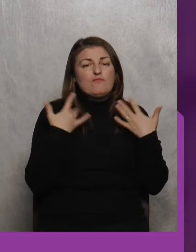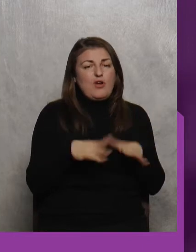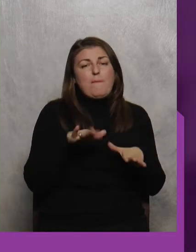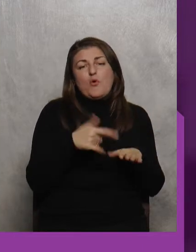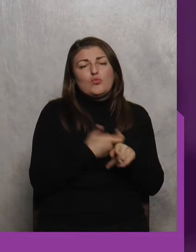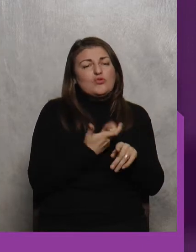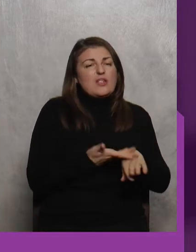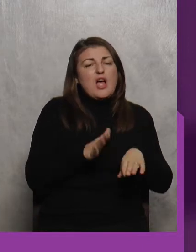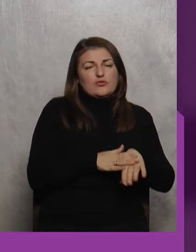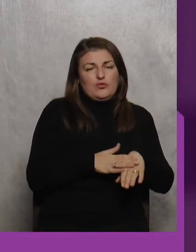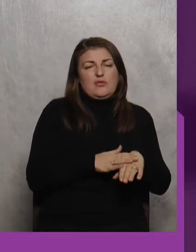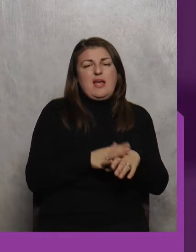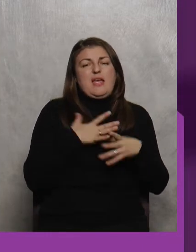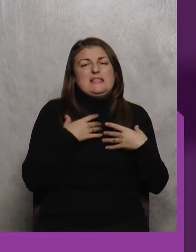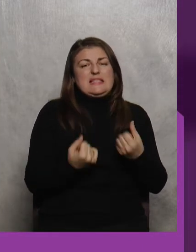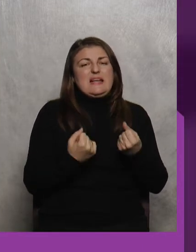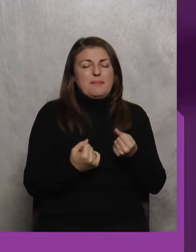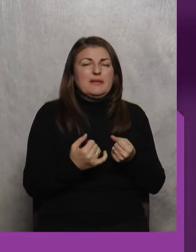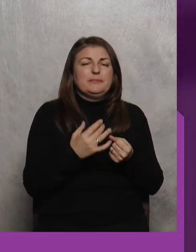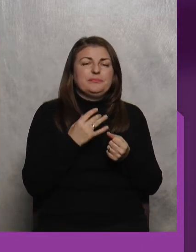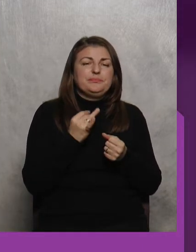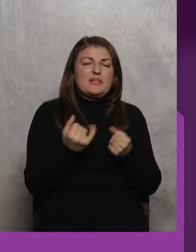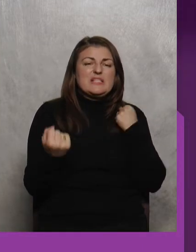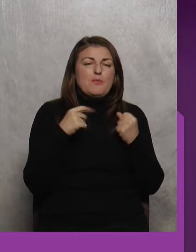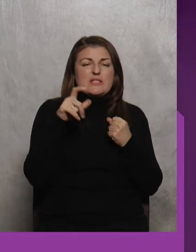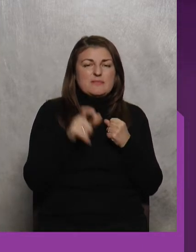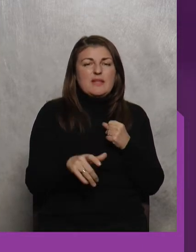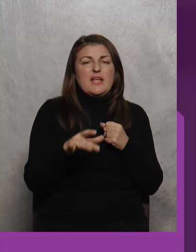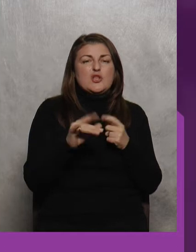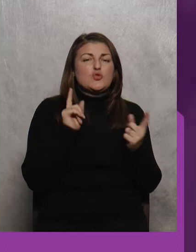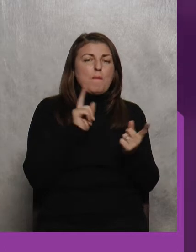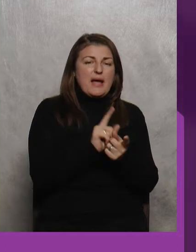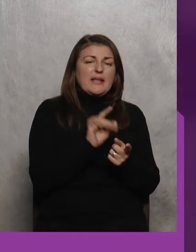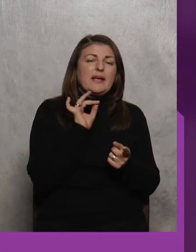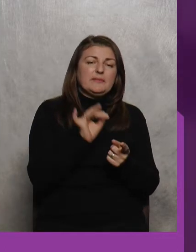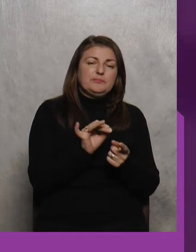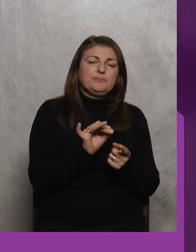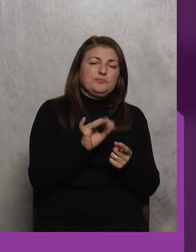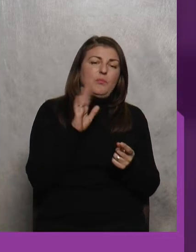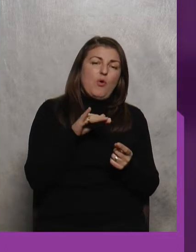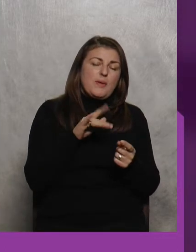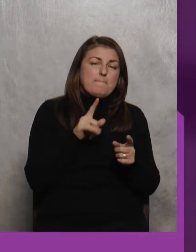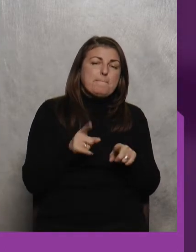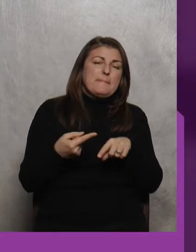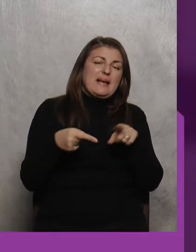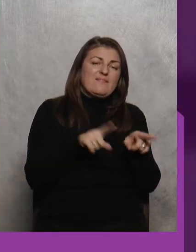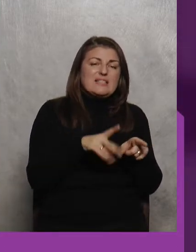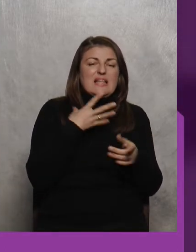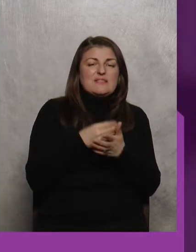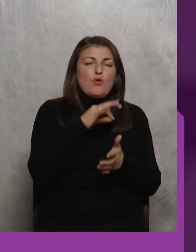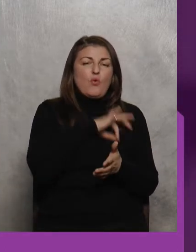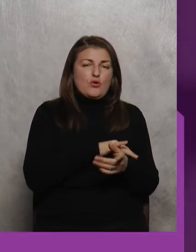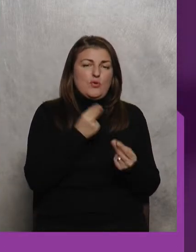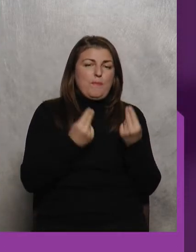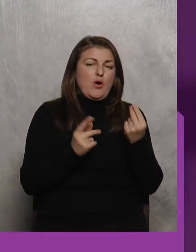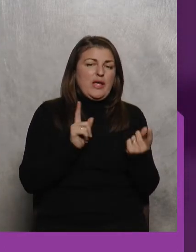потім дуже тяжко і стримати спортсмена, суперника, і потім перевести на свою користь